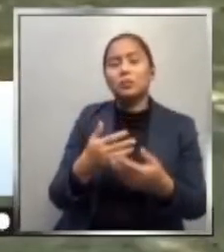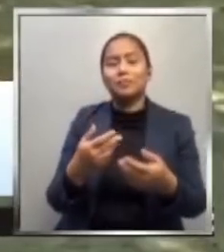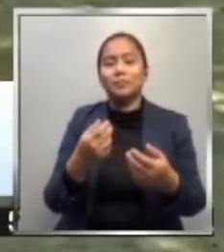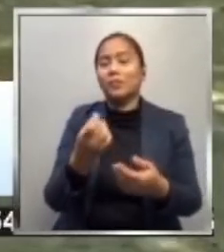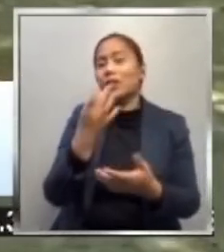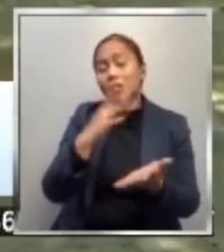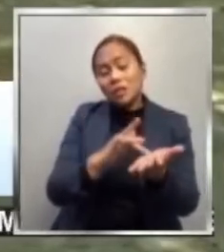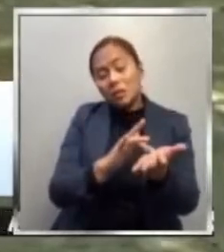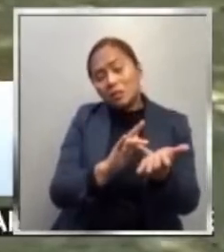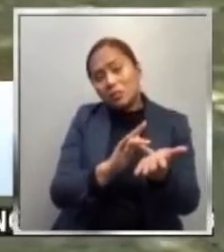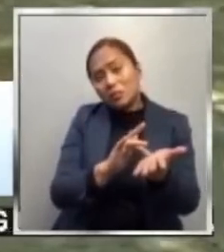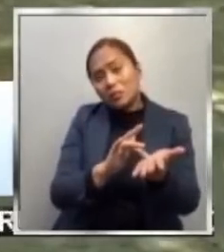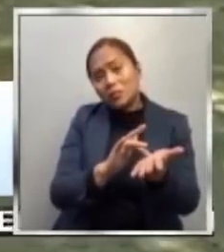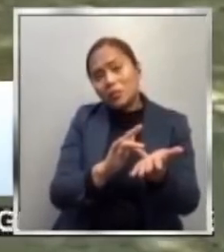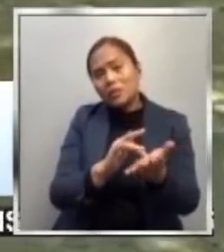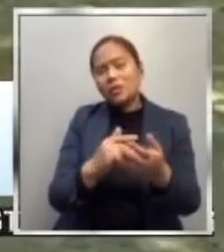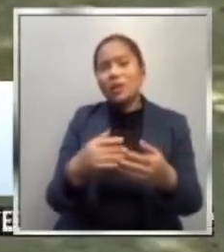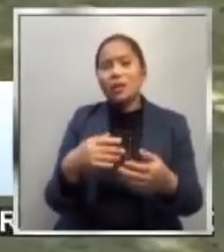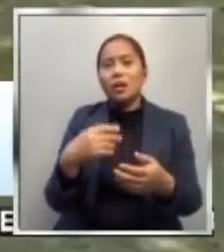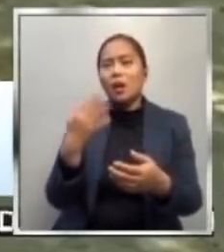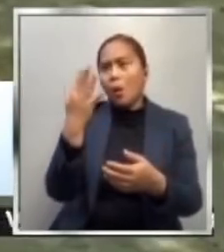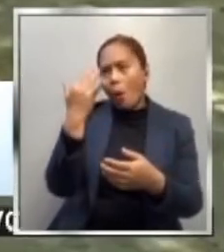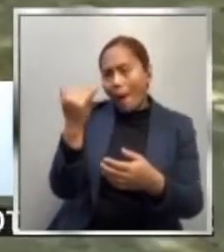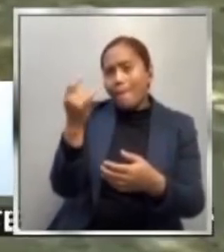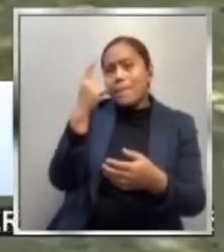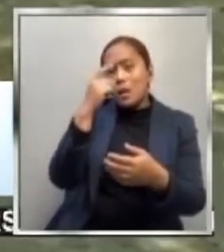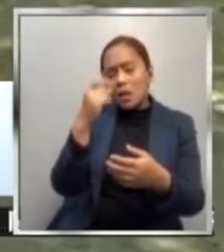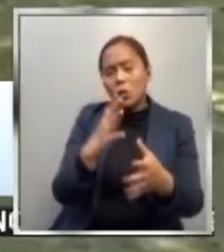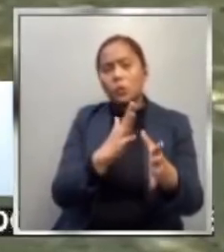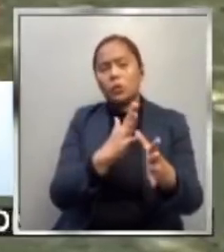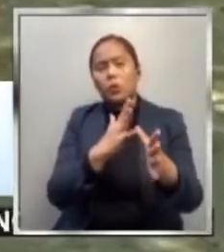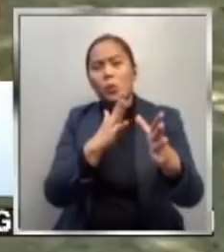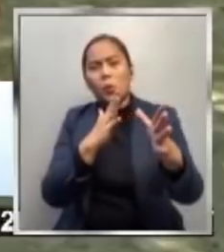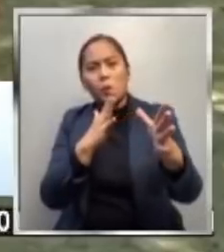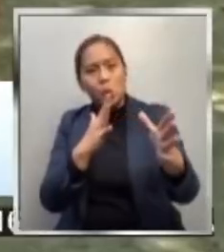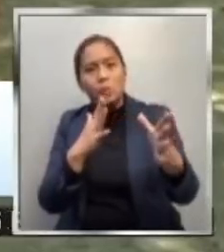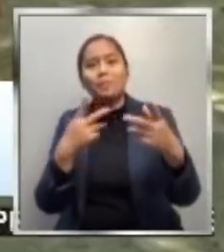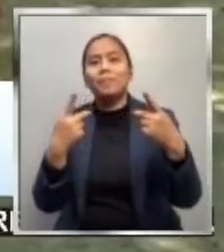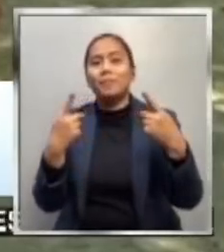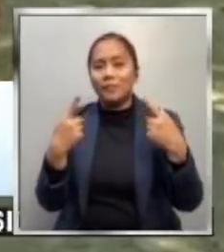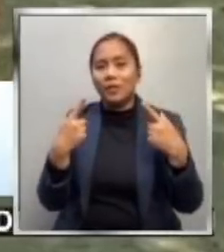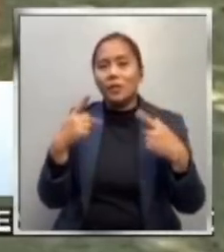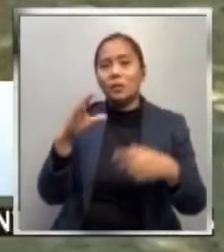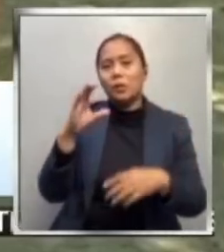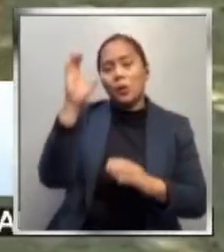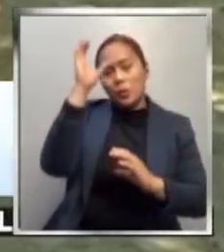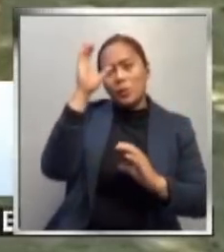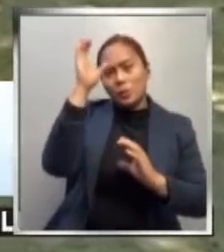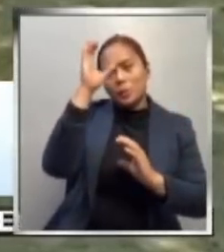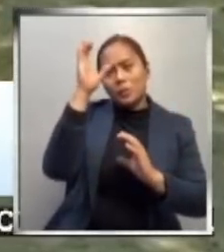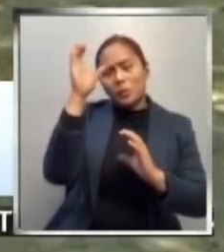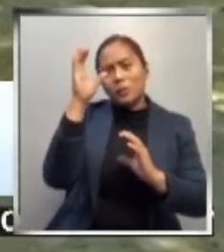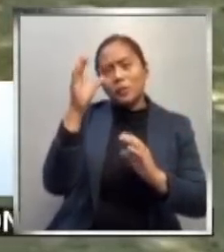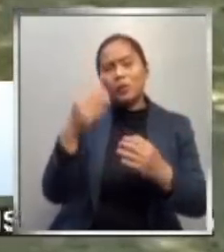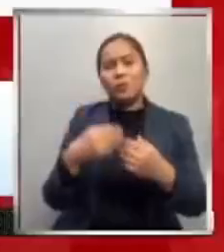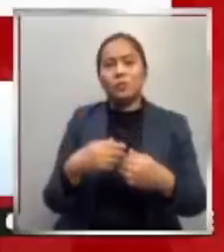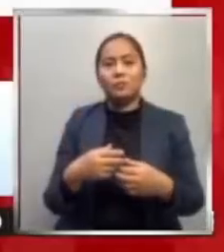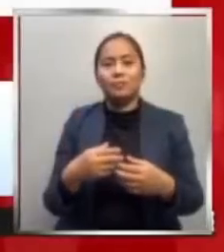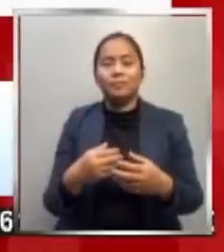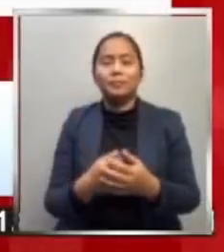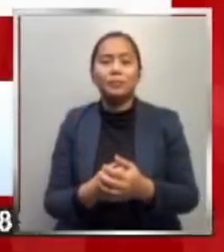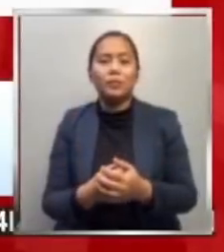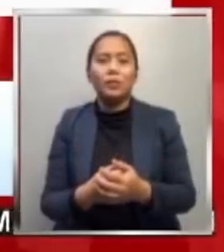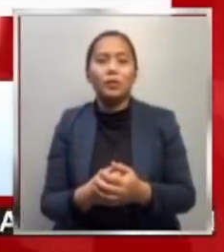citizen na nag-undergo ng chemotherapy dahil isang cancer patient. At yun nga, kahit na mahirap daw ang kanyang sitwasyon, pinili pa rin